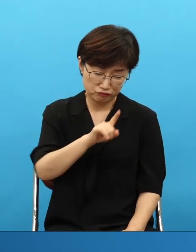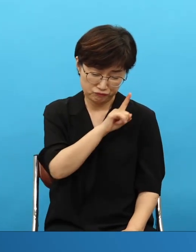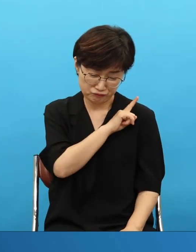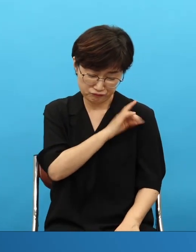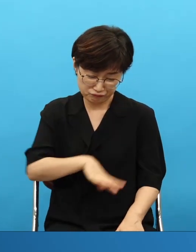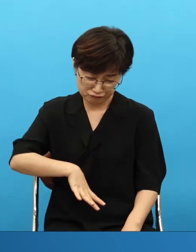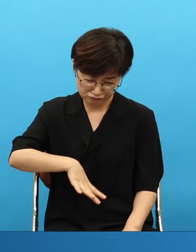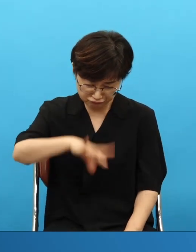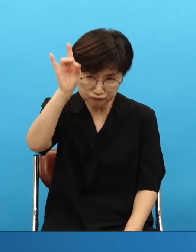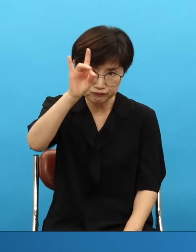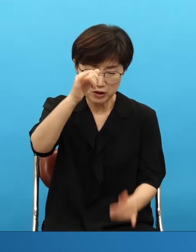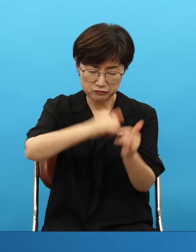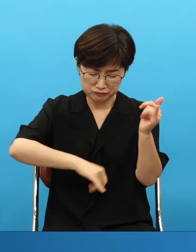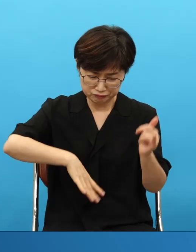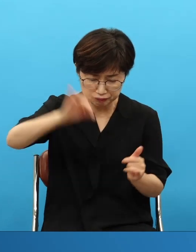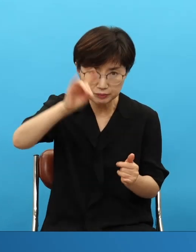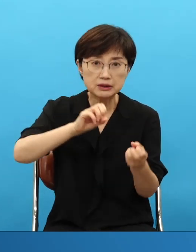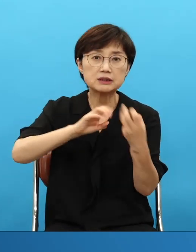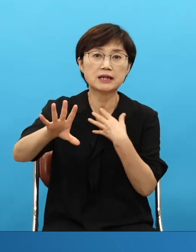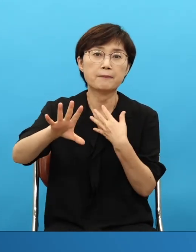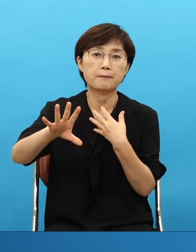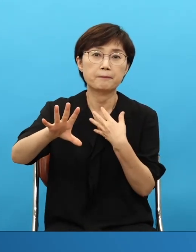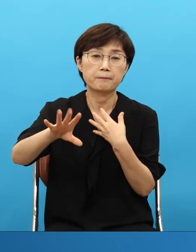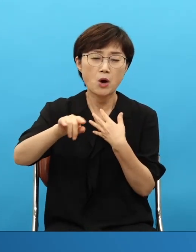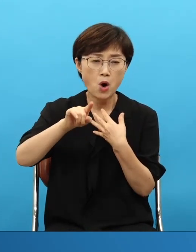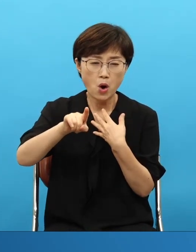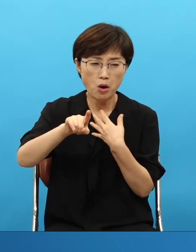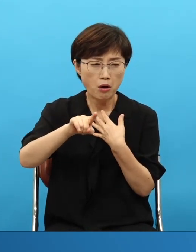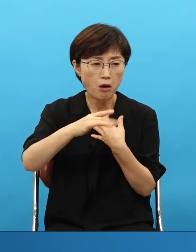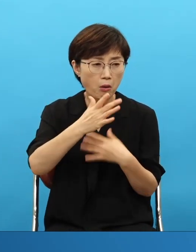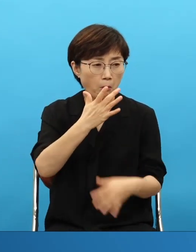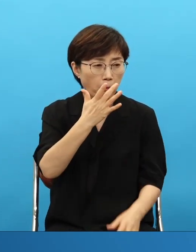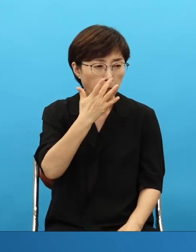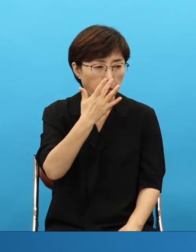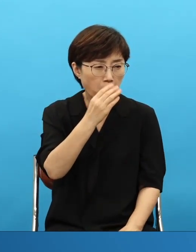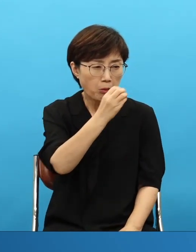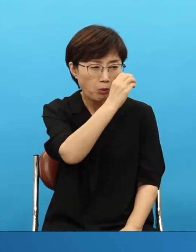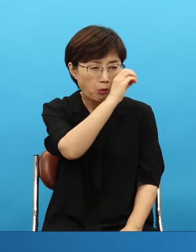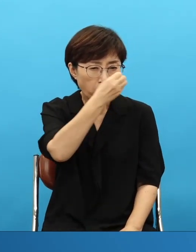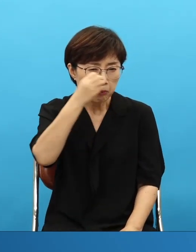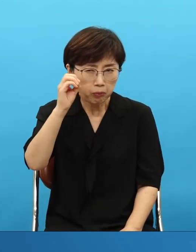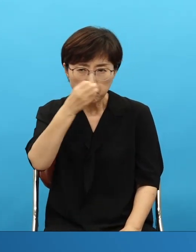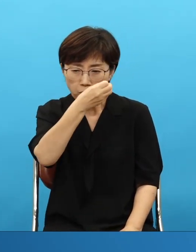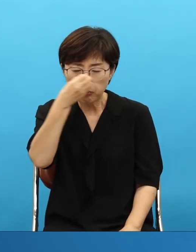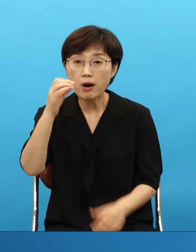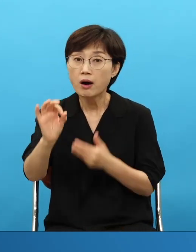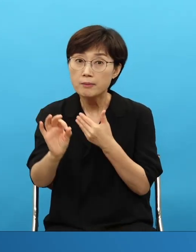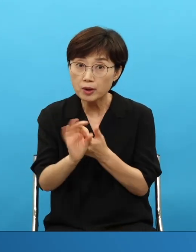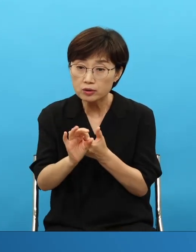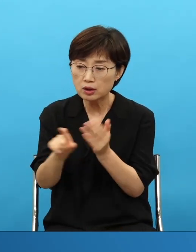而且在这里又赐下空前绝后的应允。 예, 이런 걸 싹 다 놓치면 여러분들은 불신자와 똑같이 됩니다.